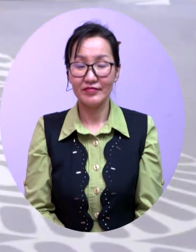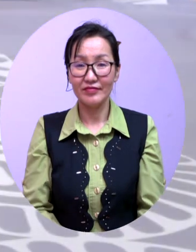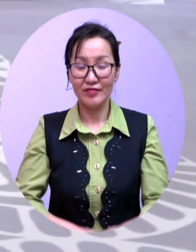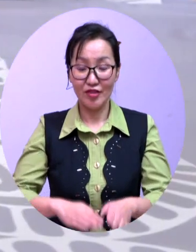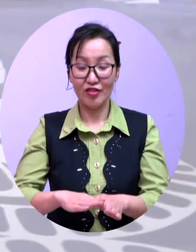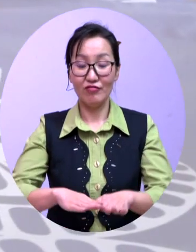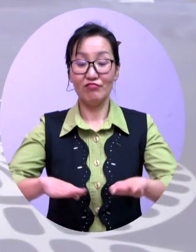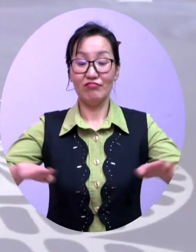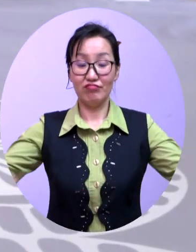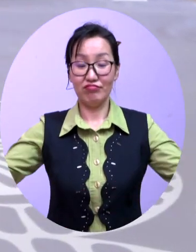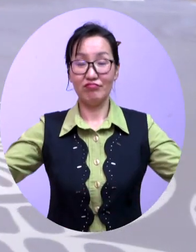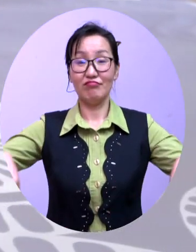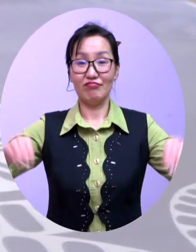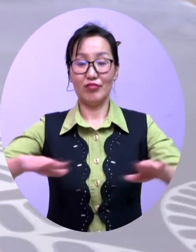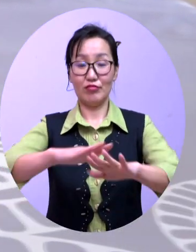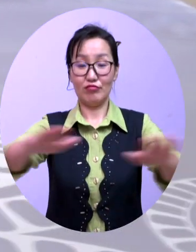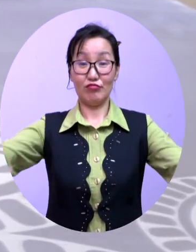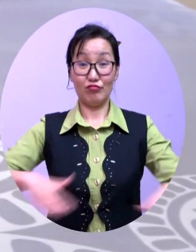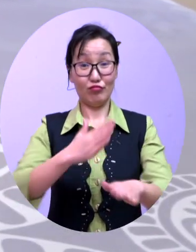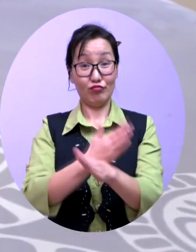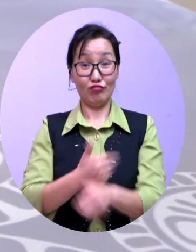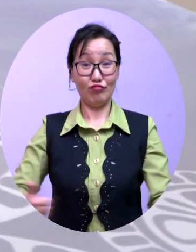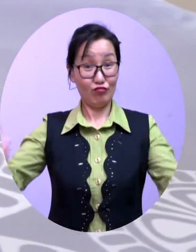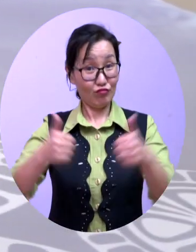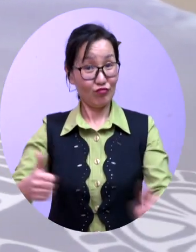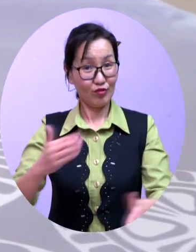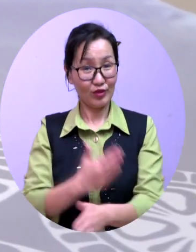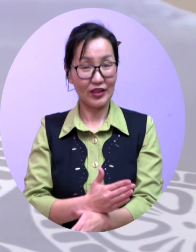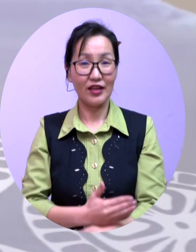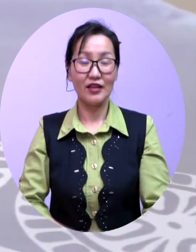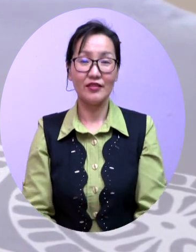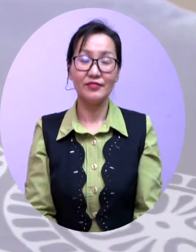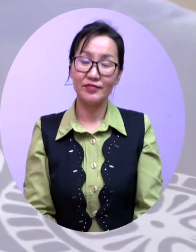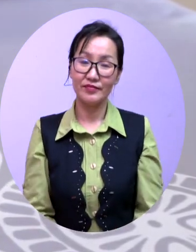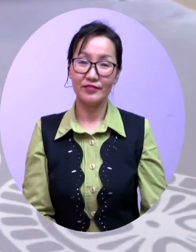тэнийлгээд бид хөнжлийн давгаа хийж сурлаа.